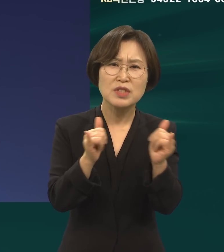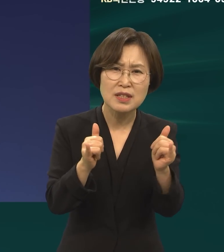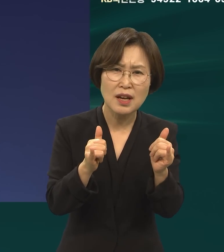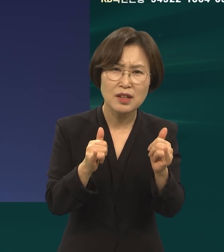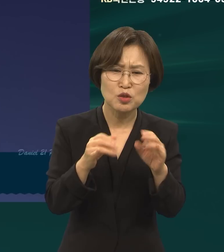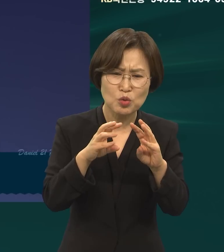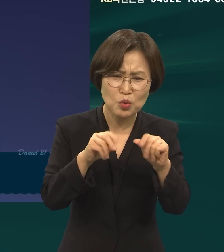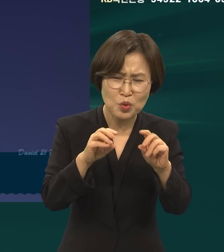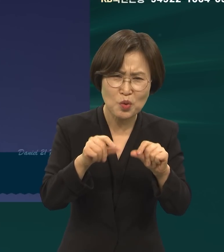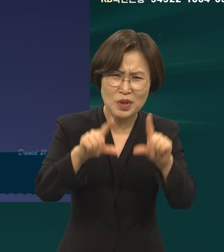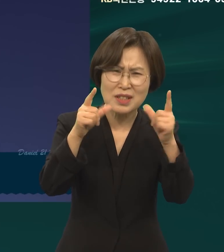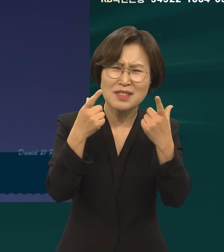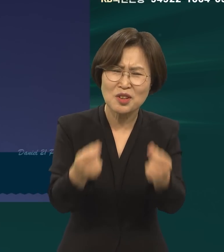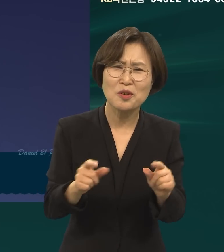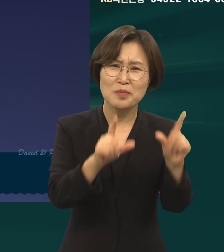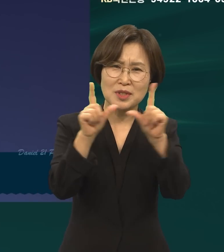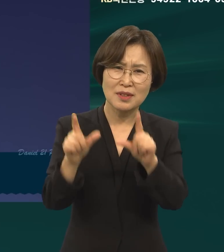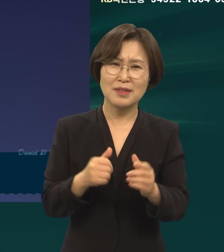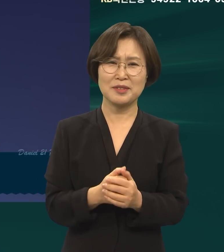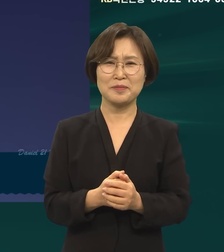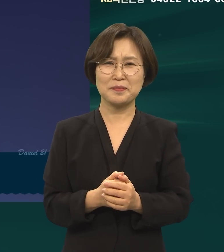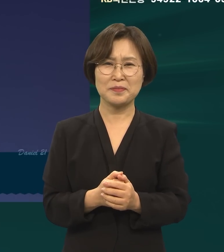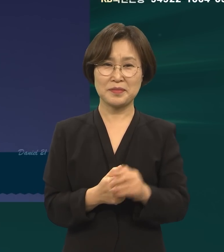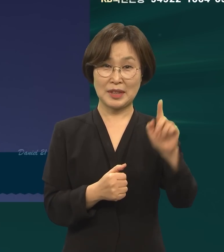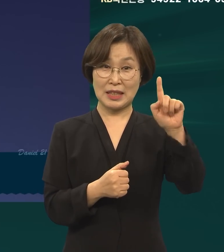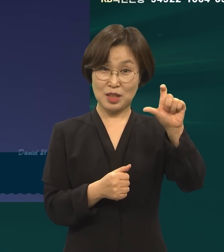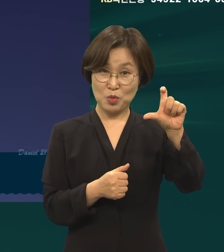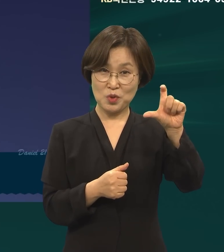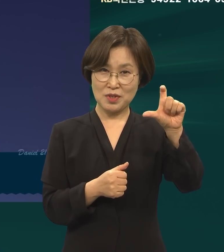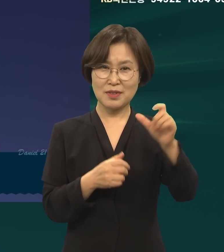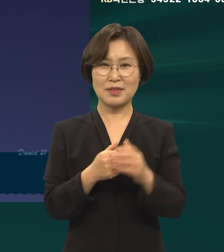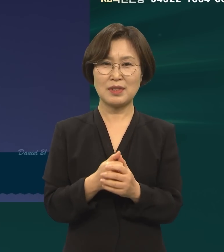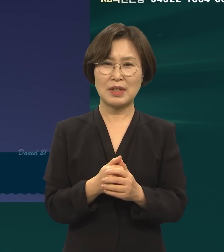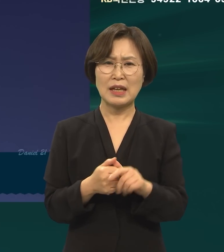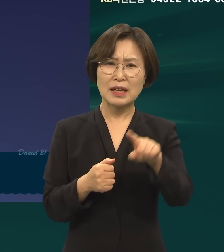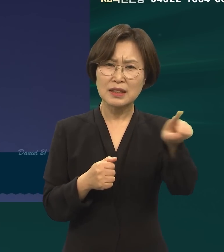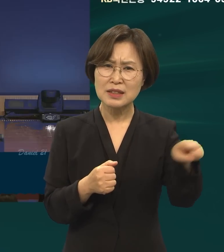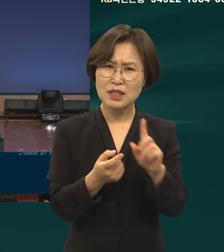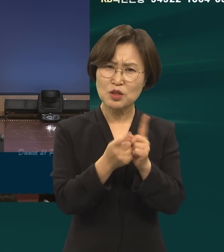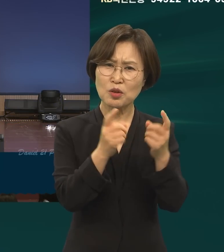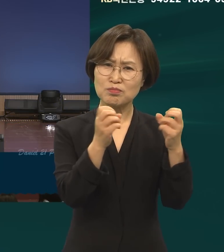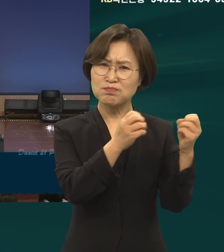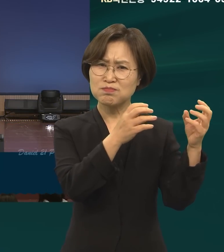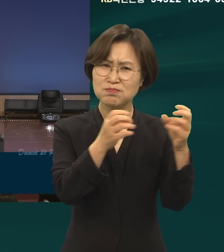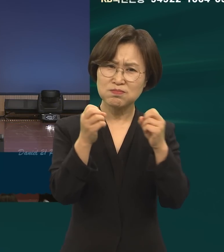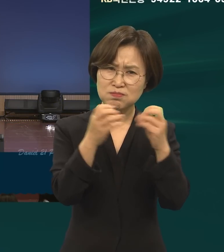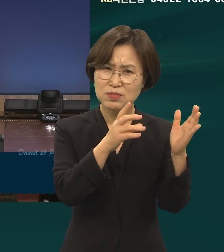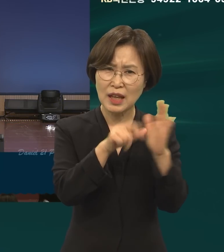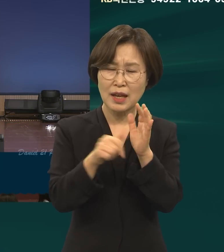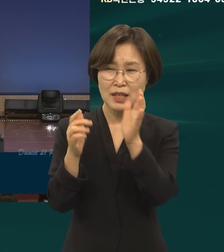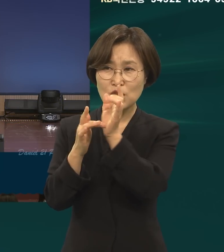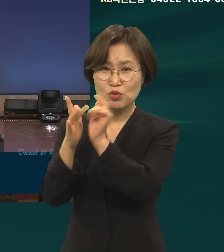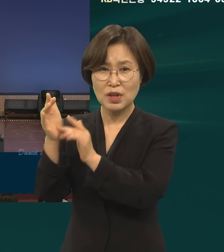보겠습니다. 15절입니다. 다 같이 한번 읽겠습니다. 시작.